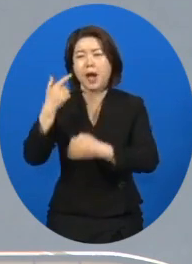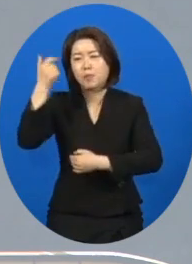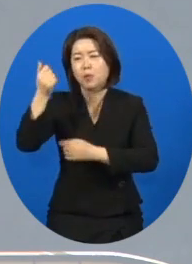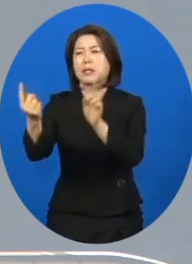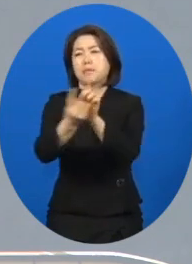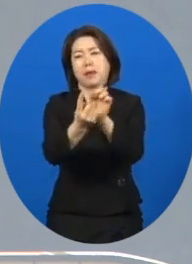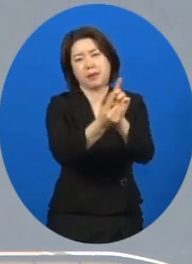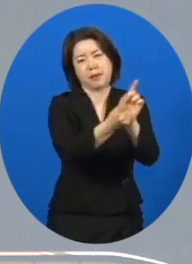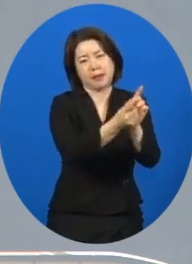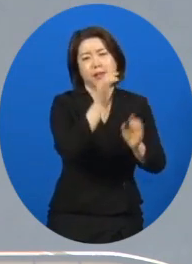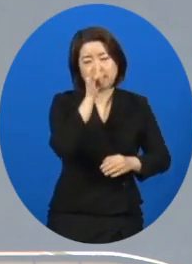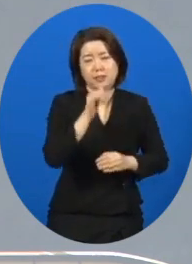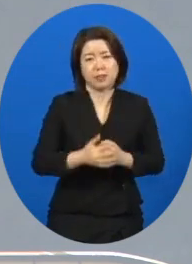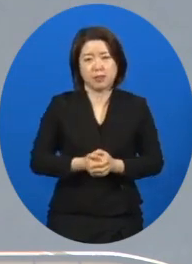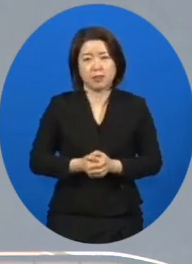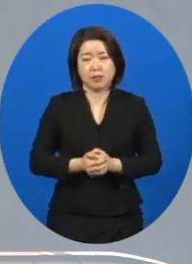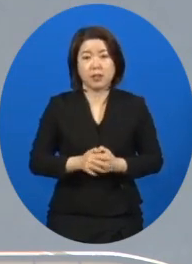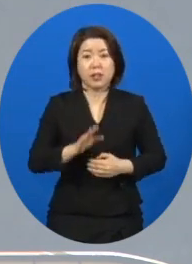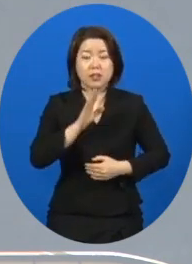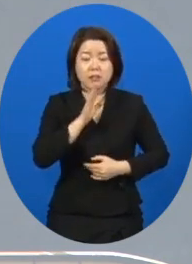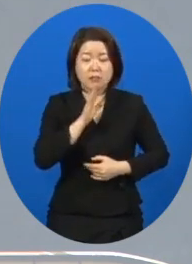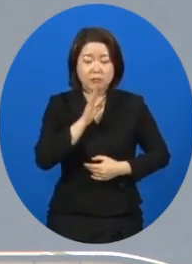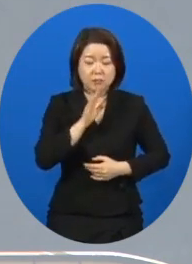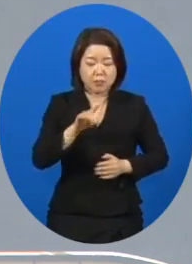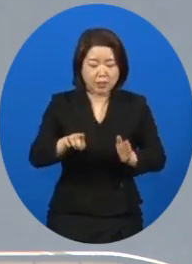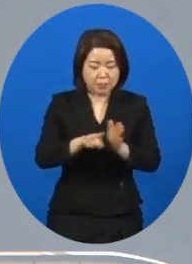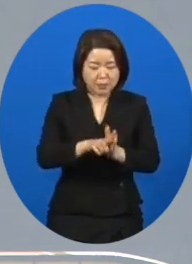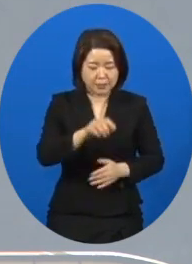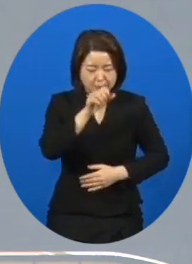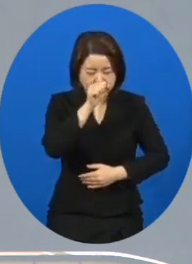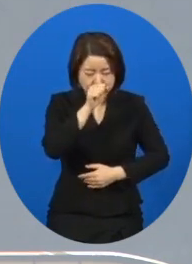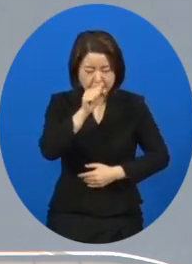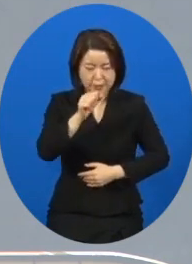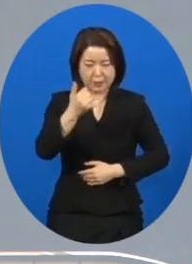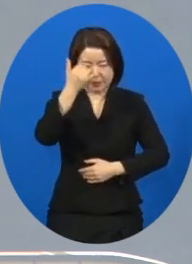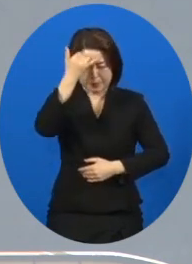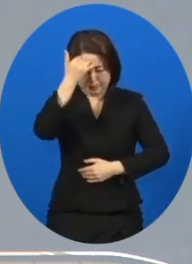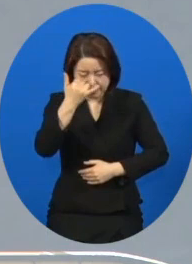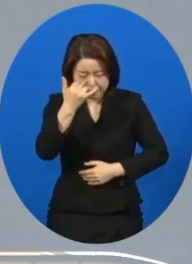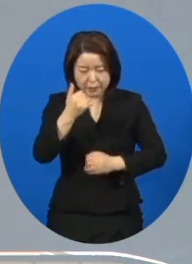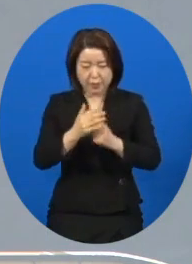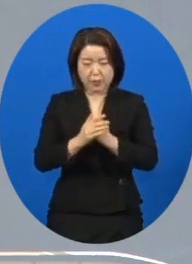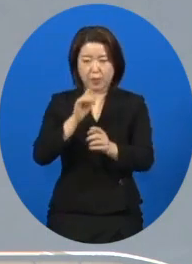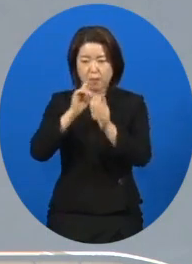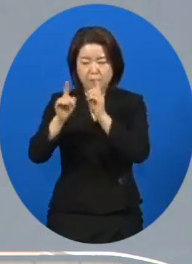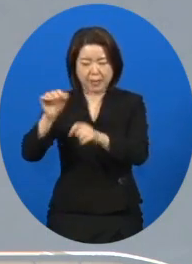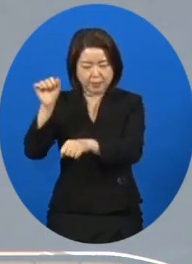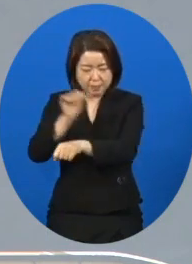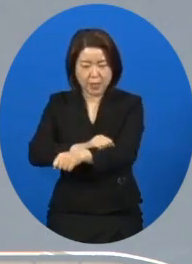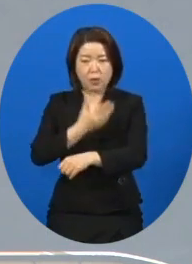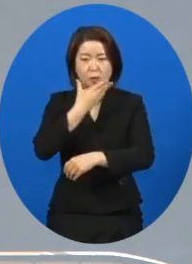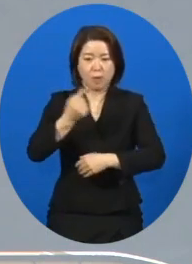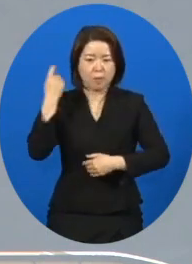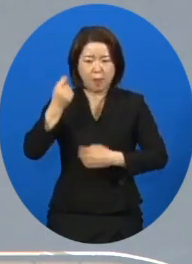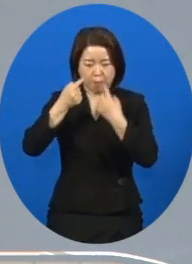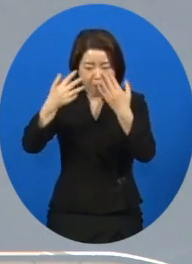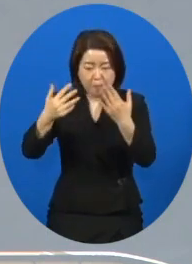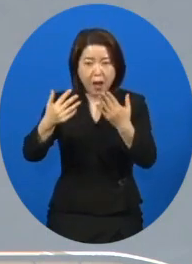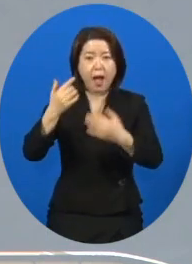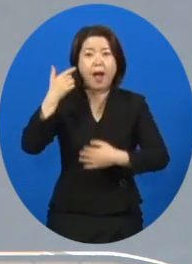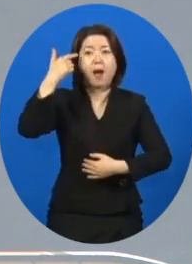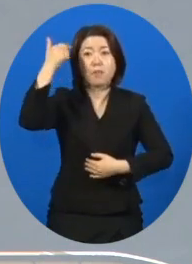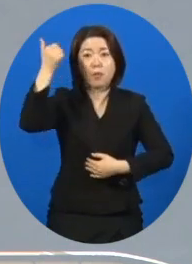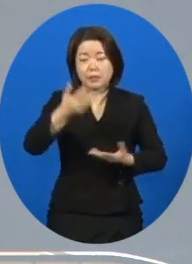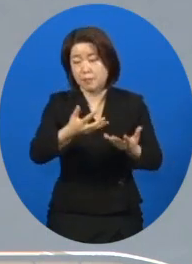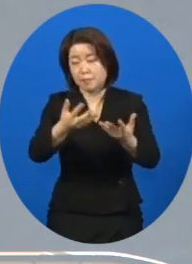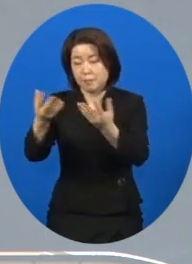만났는데 참 신실하고 충성스럽고 말씀도 좋고 복음도 분명하신